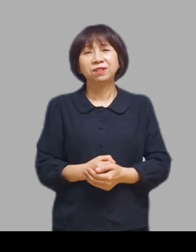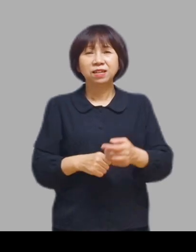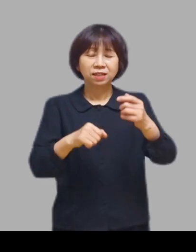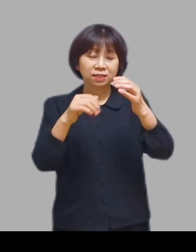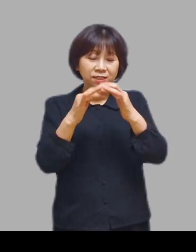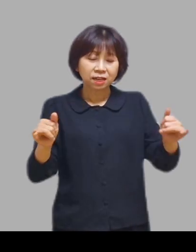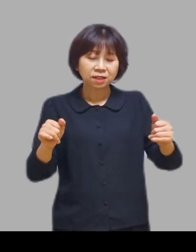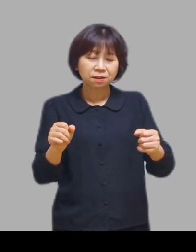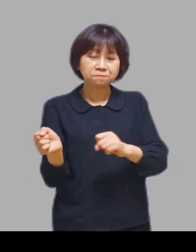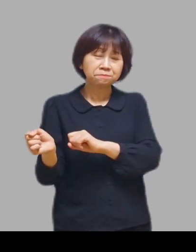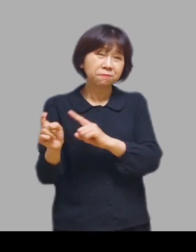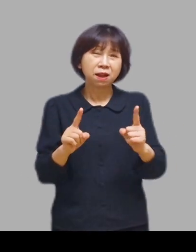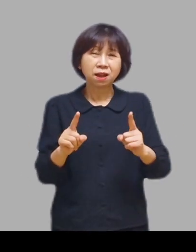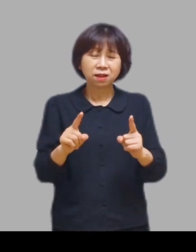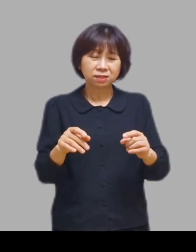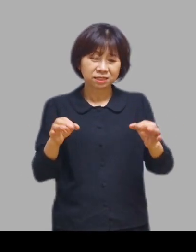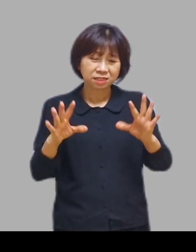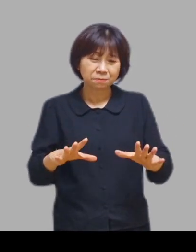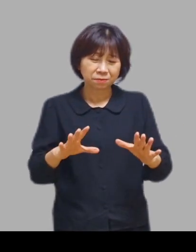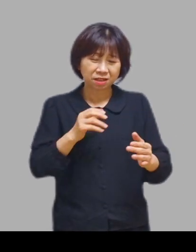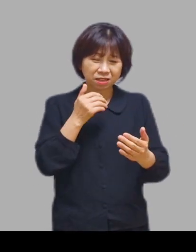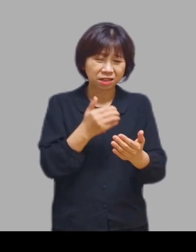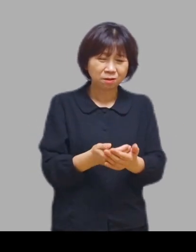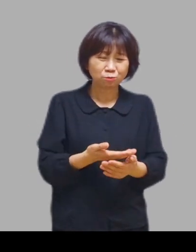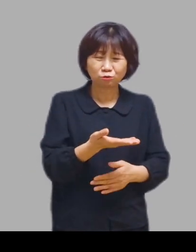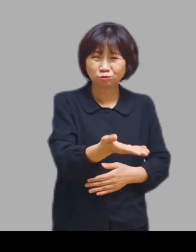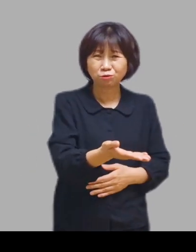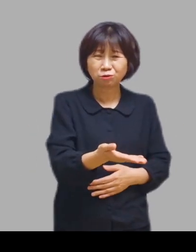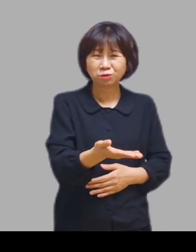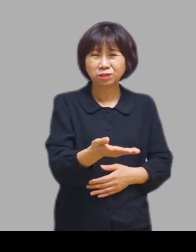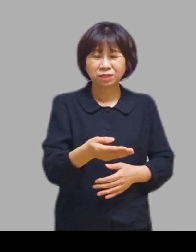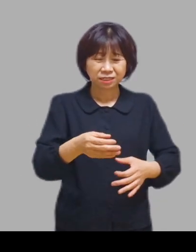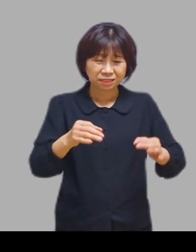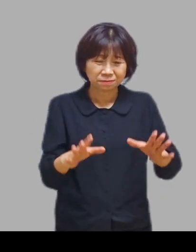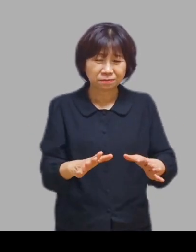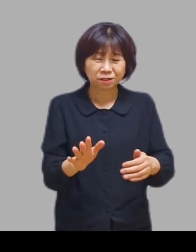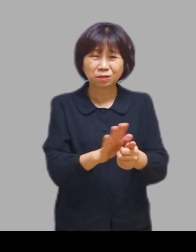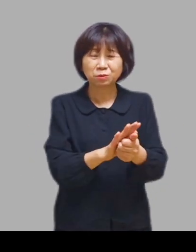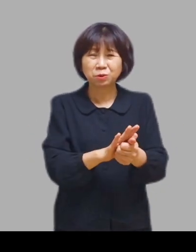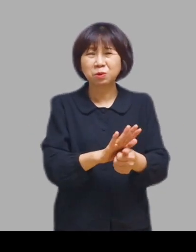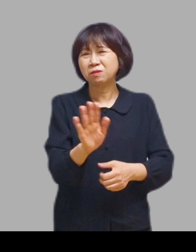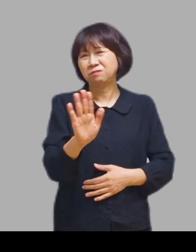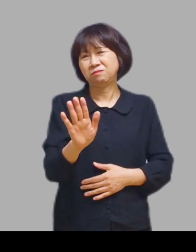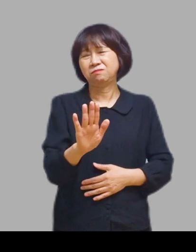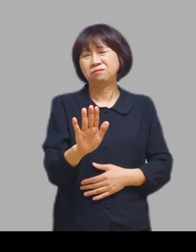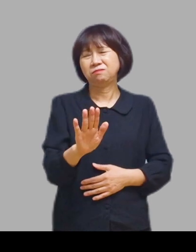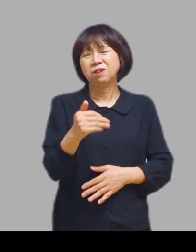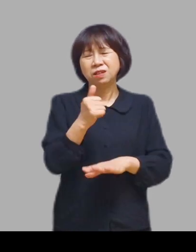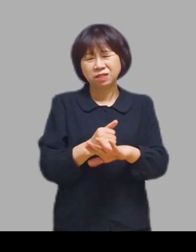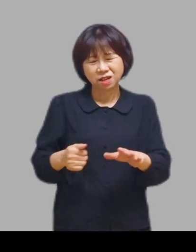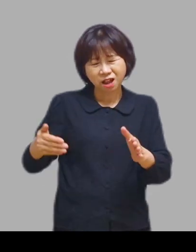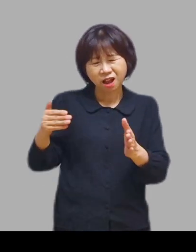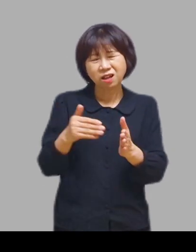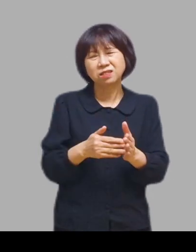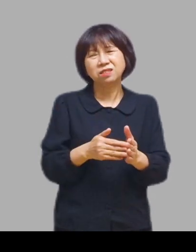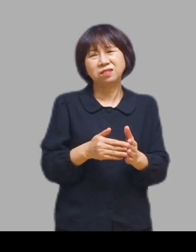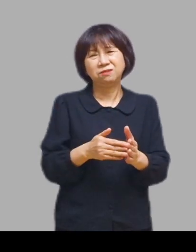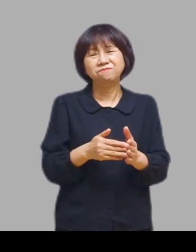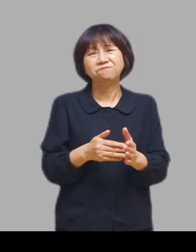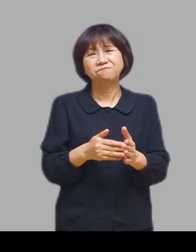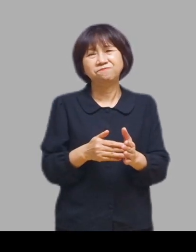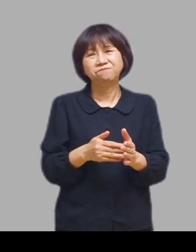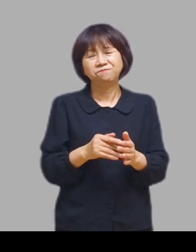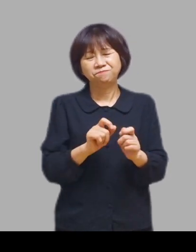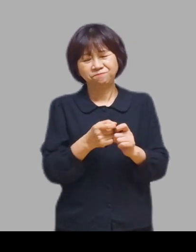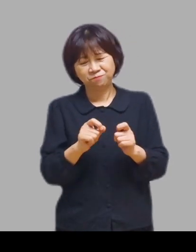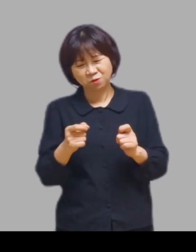여러분, 사람을 살리는 것은 순간의 감동이 아니라 끝까지 함께 해주는 사랑입니다. 사람은 자신을 위해 오래 기도를 해준 사람을 평생 잊지